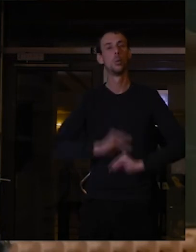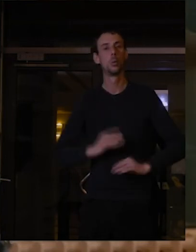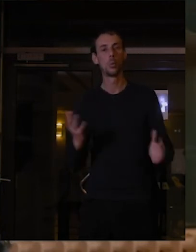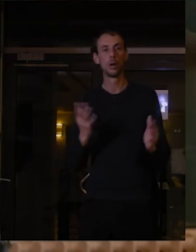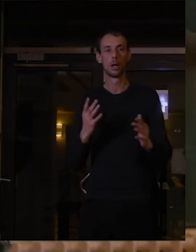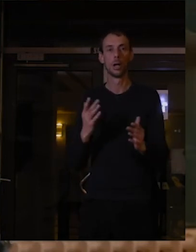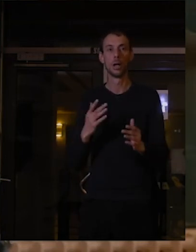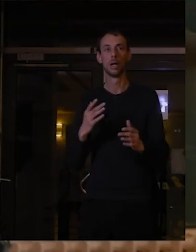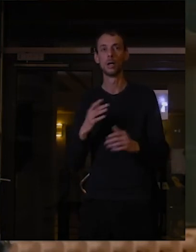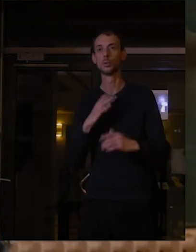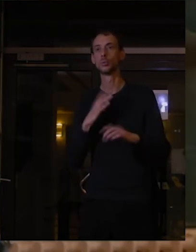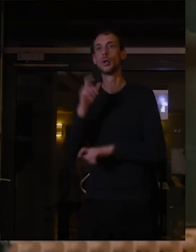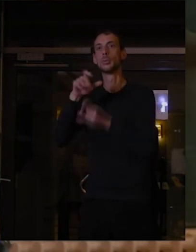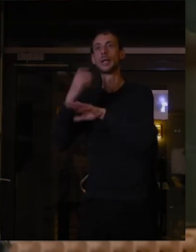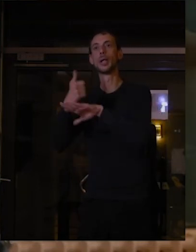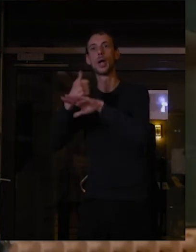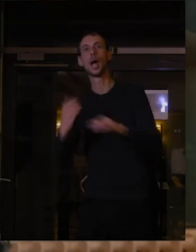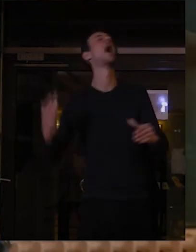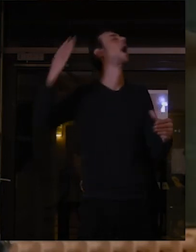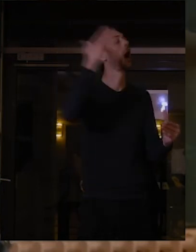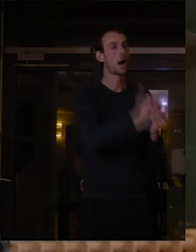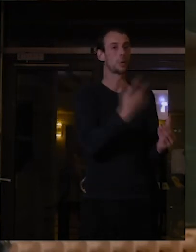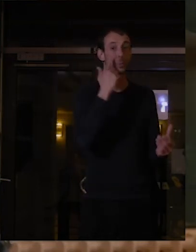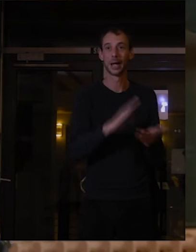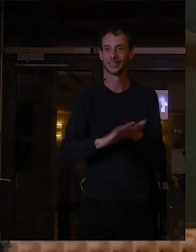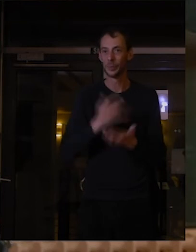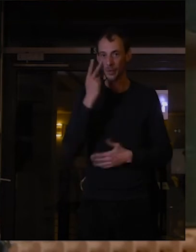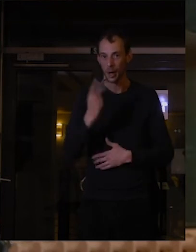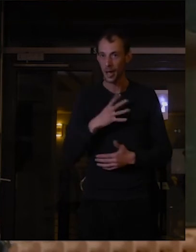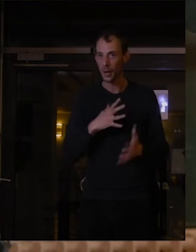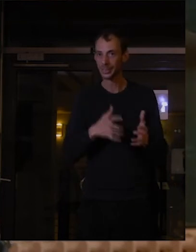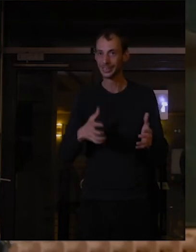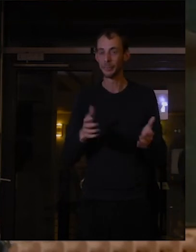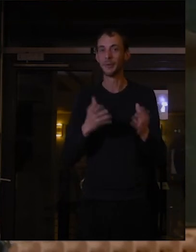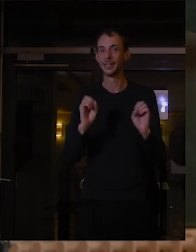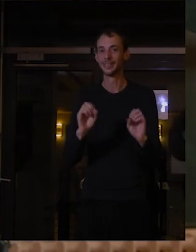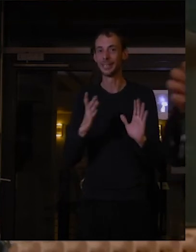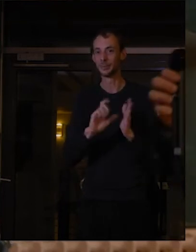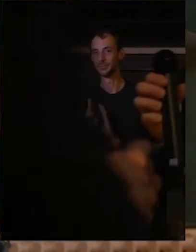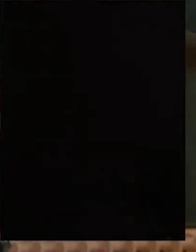de la discrimination. Et je vois que je suis un peu long, désolé. je vous laisse la parole.